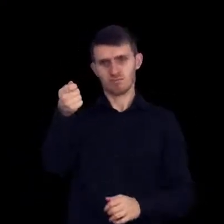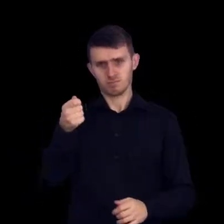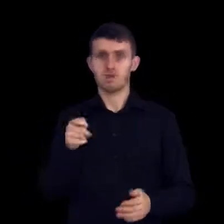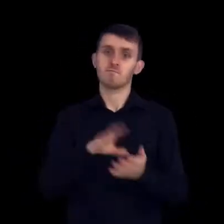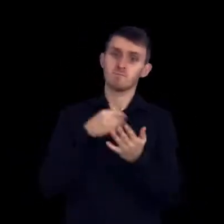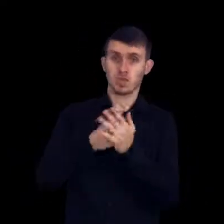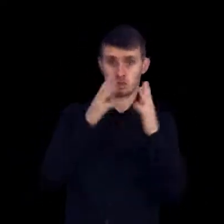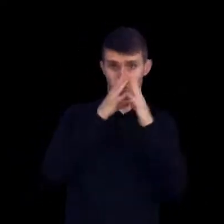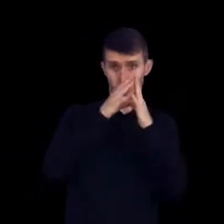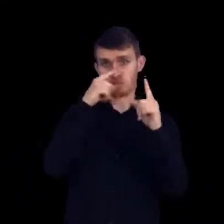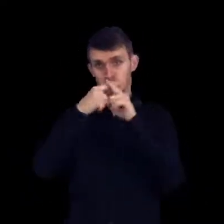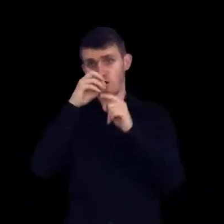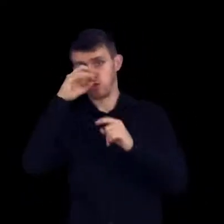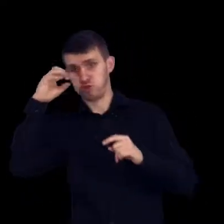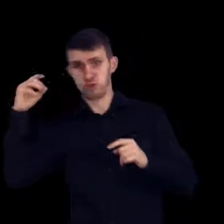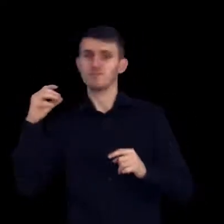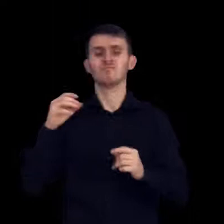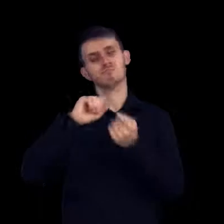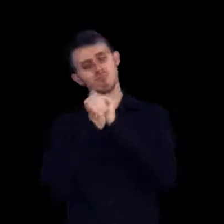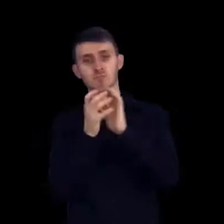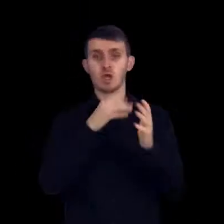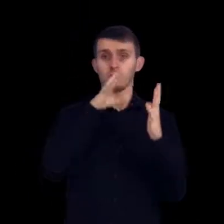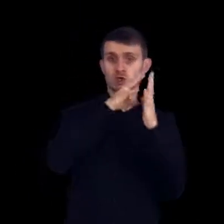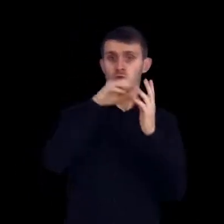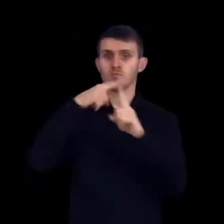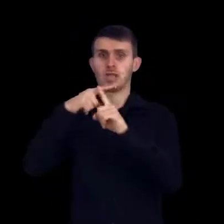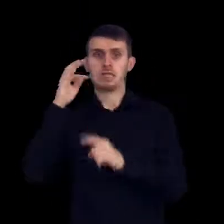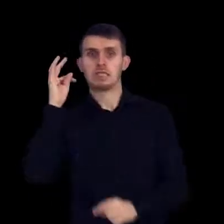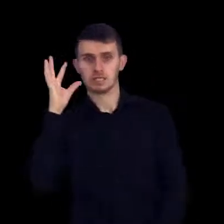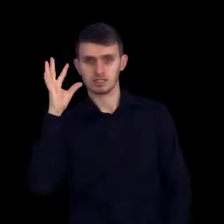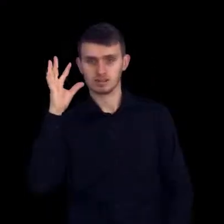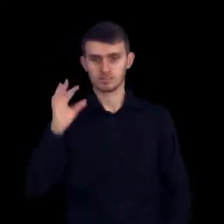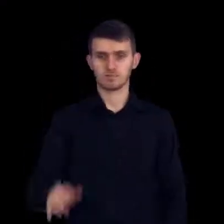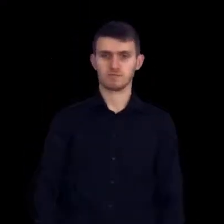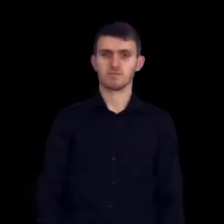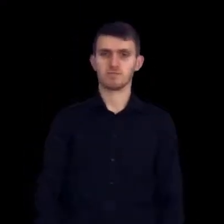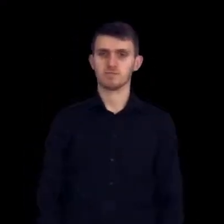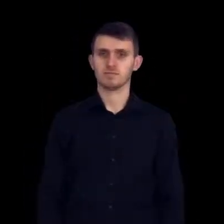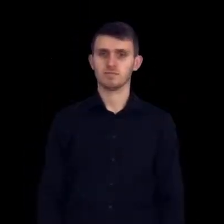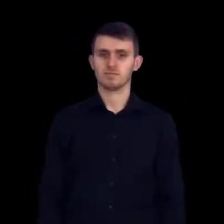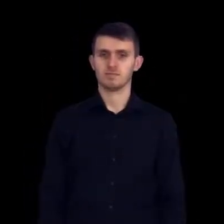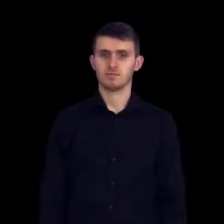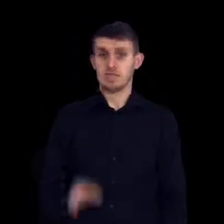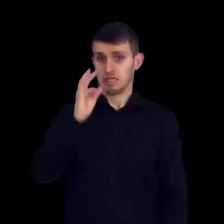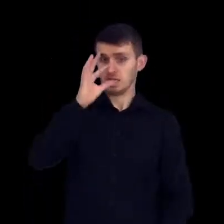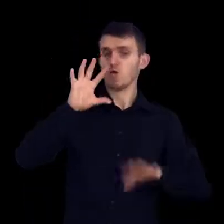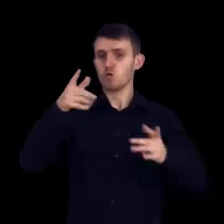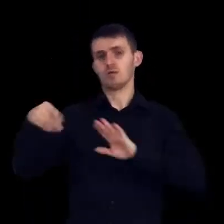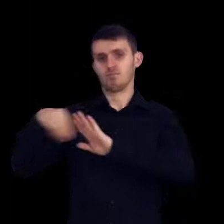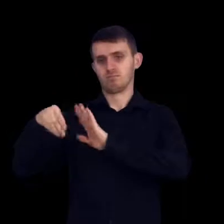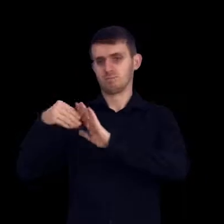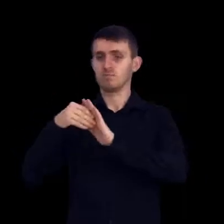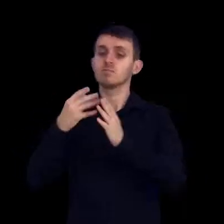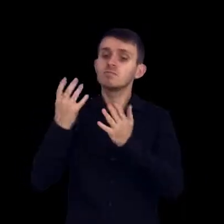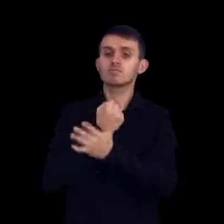do zapisania symbole w tym przypadku zamiast 10 plus napiwki możemy napisać po prostu 10 dodać t